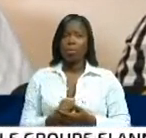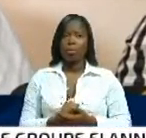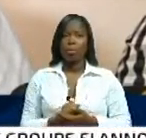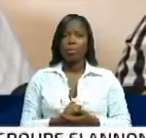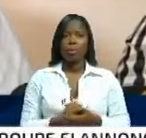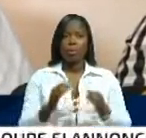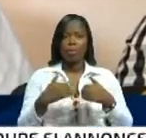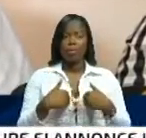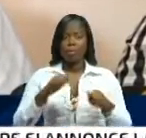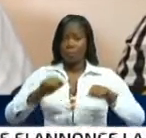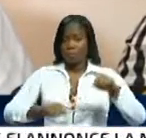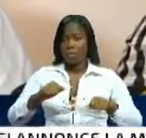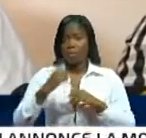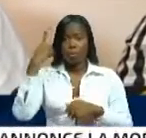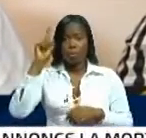avocat